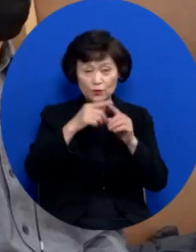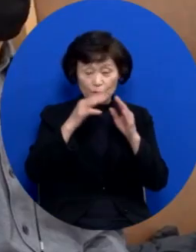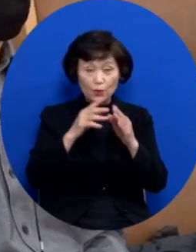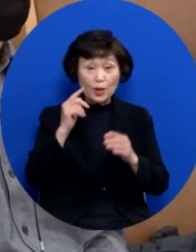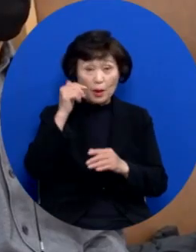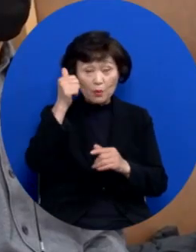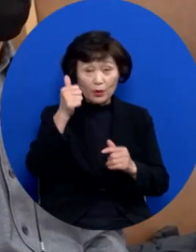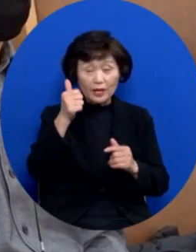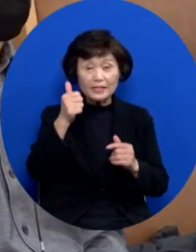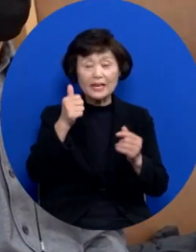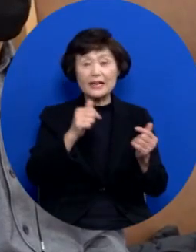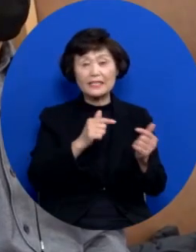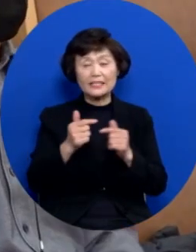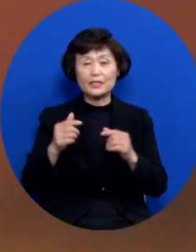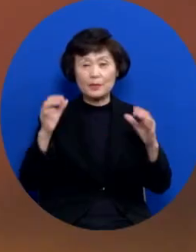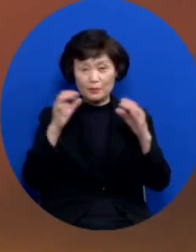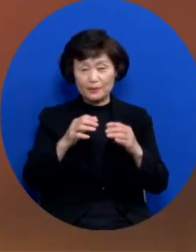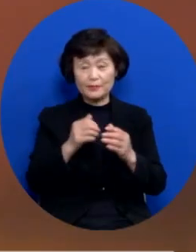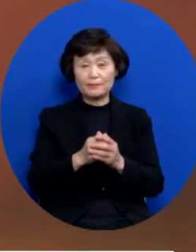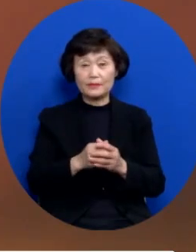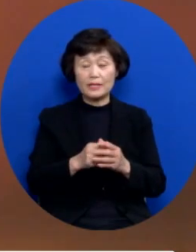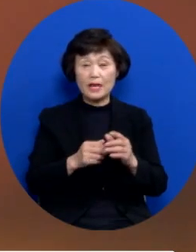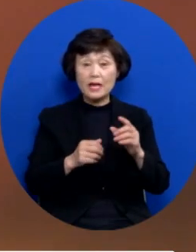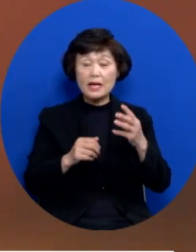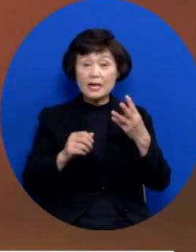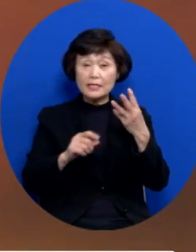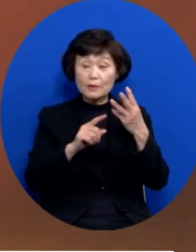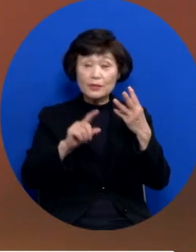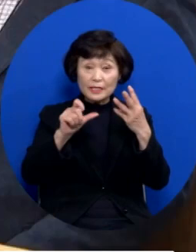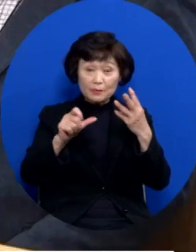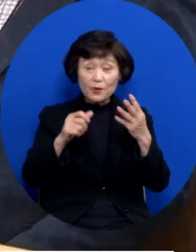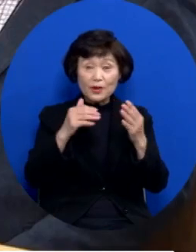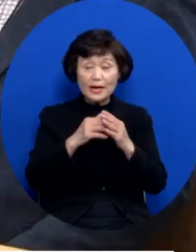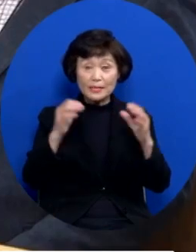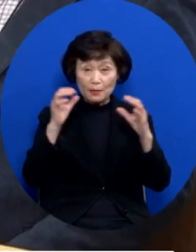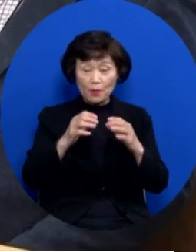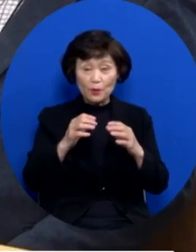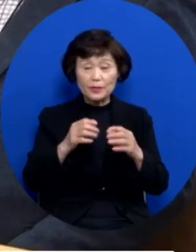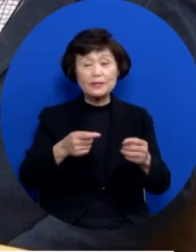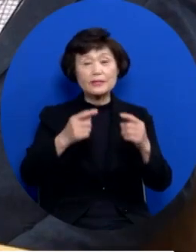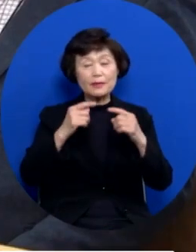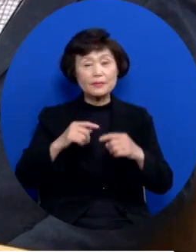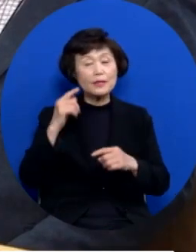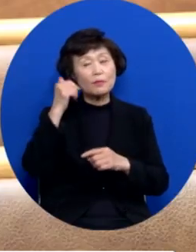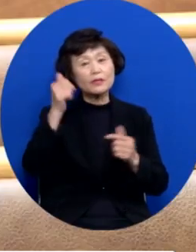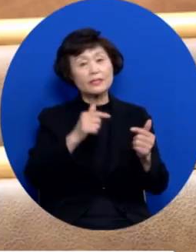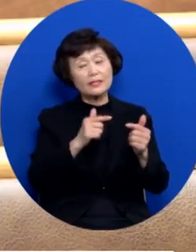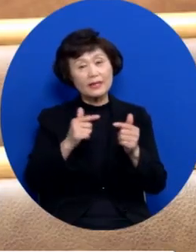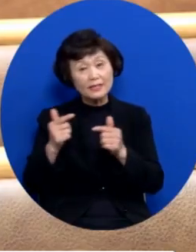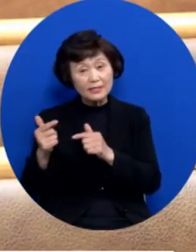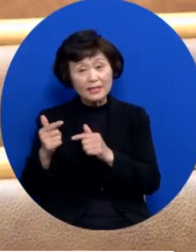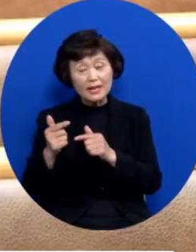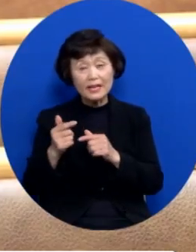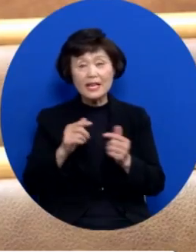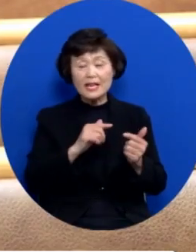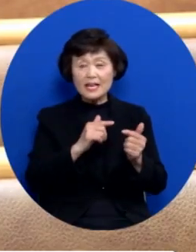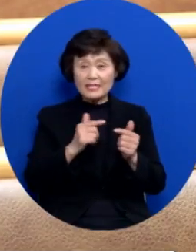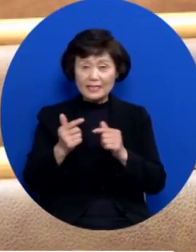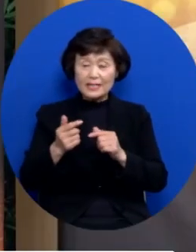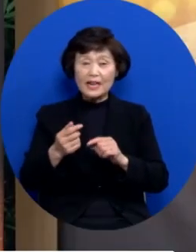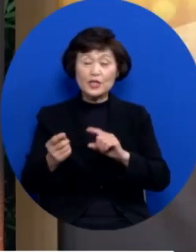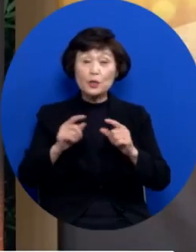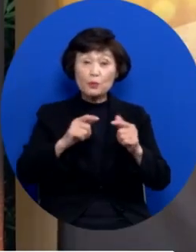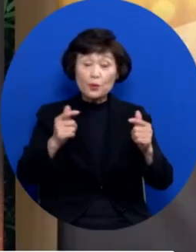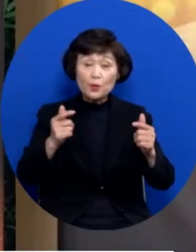한자리에 모였습니다. 15일까지 열리는 이번 세미나는 참석한 목회자들에게 목회 리메이크업과 부흥